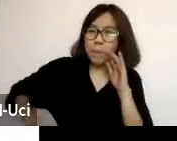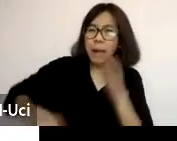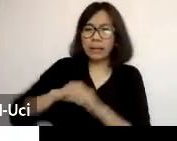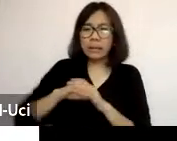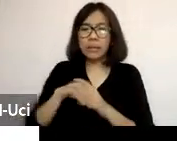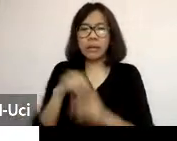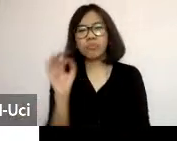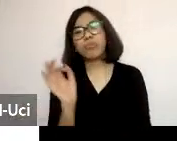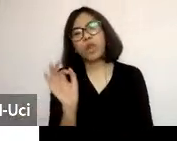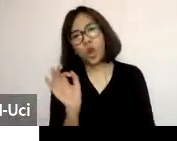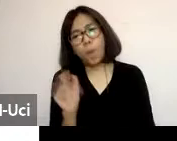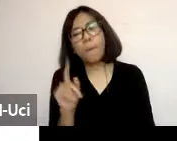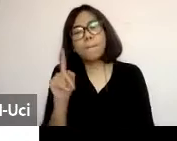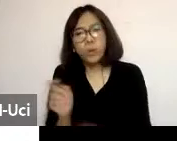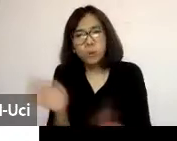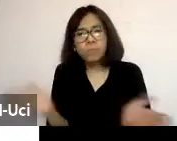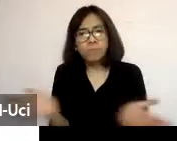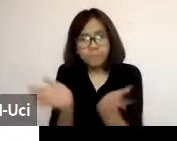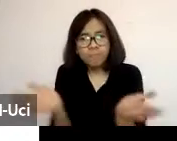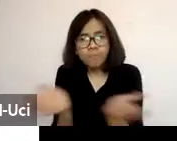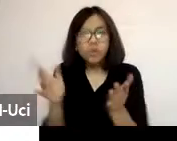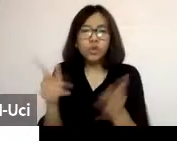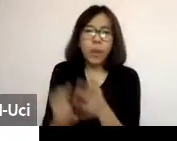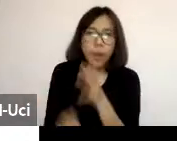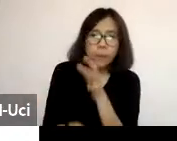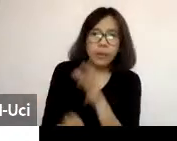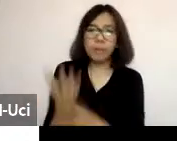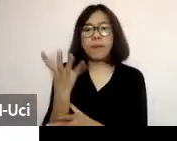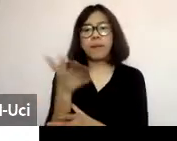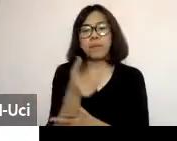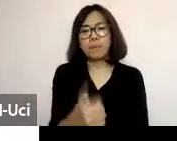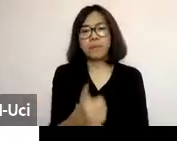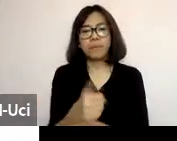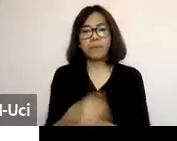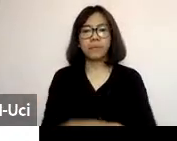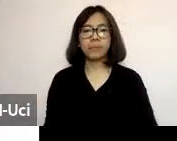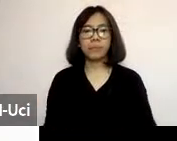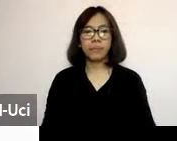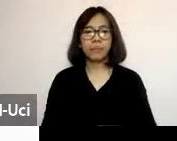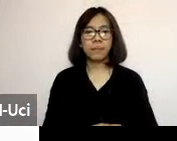optimalisasi dan itu diperlukan galentronic Habib